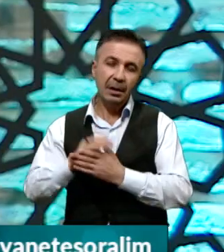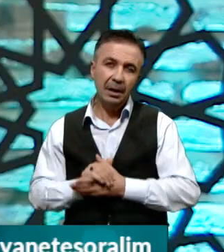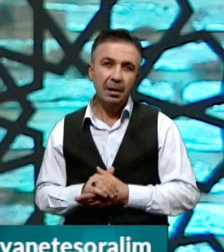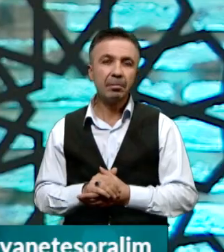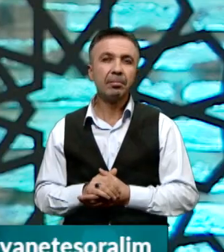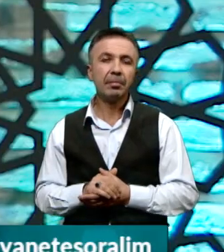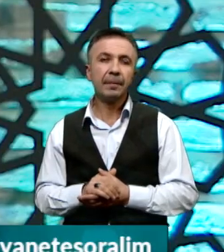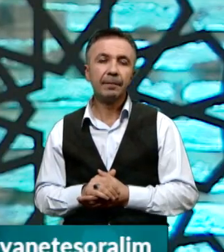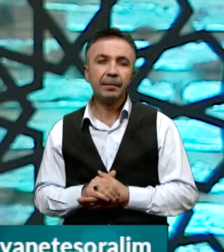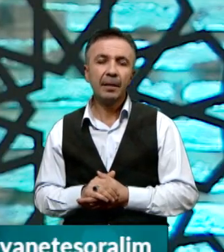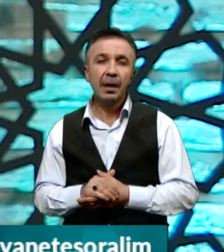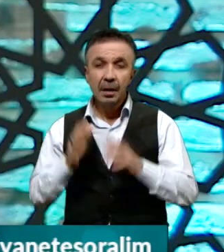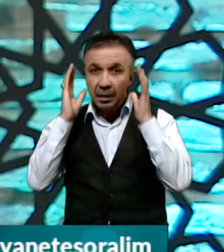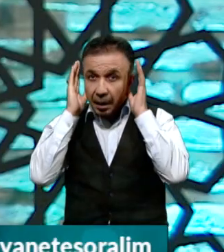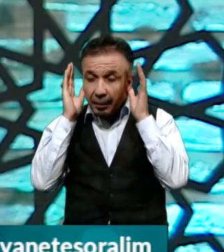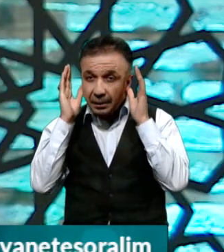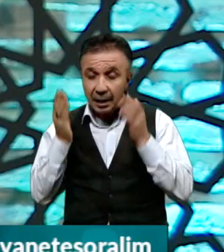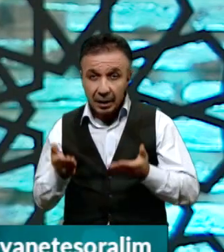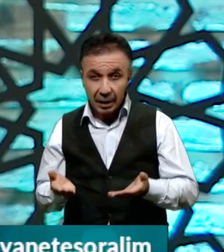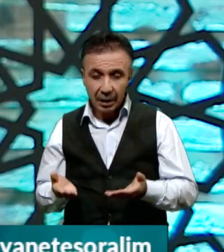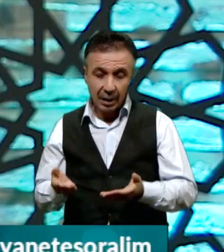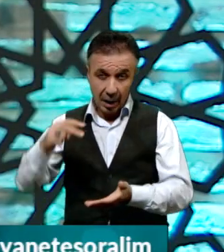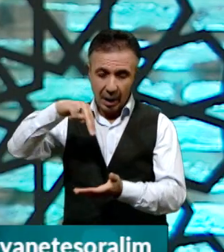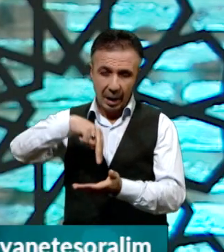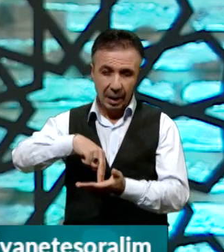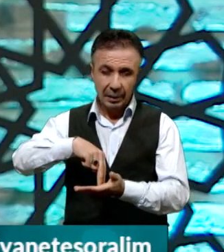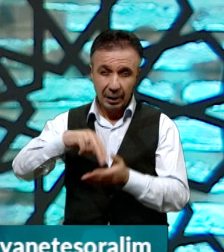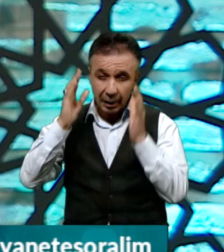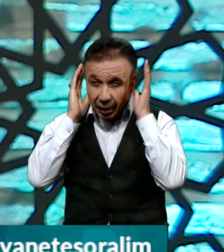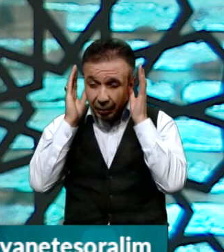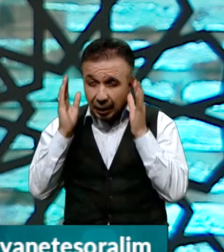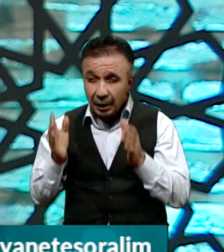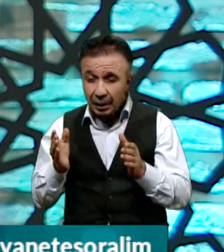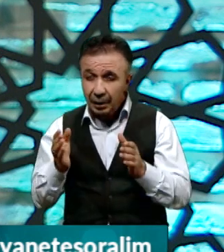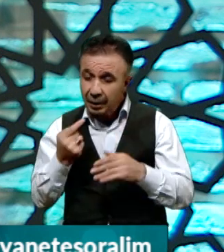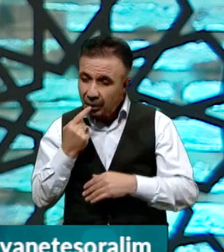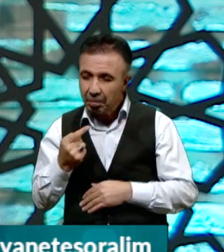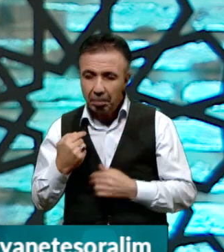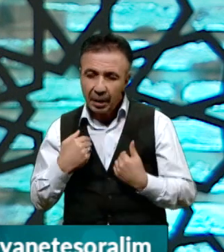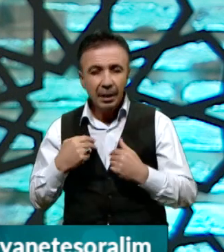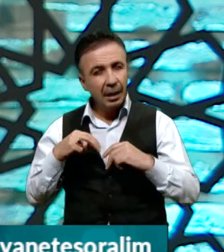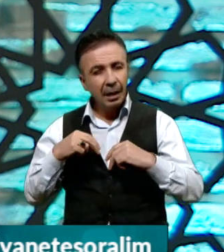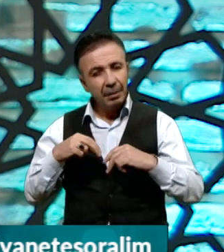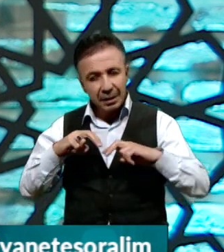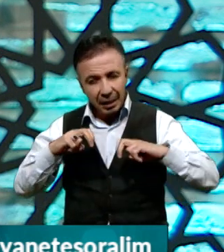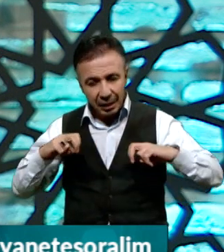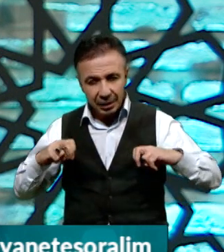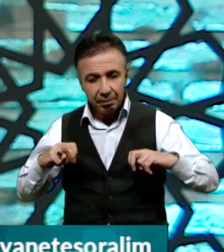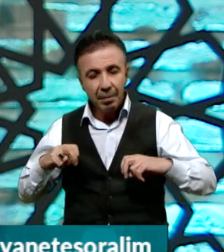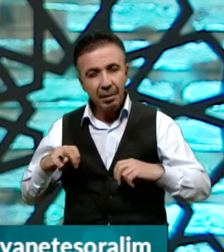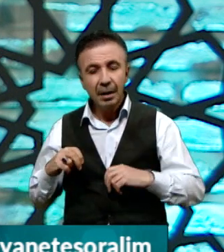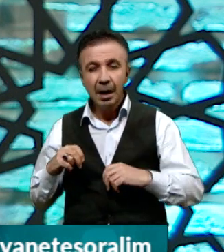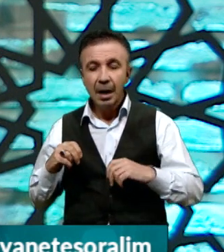şöyle namazda ayakta kılmam noktasında bir takım söylemleri oldu. Ben de biraz araştırdım diyor. Her ne kadar ayakta